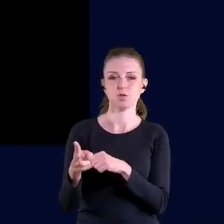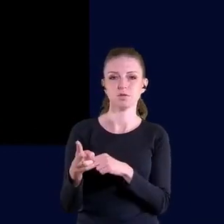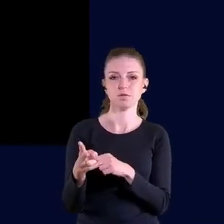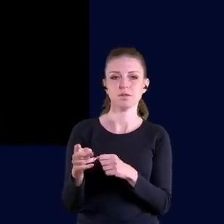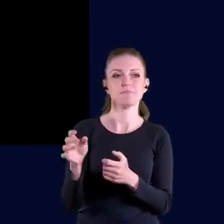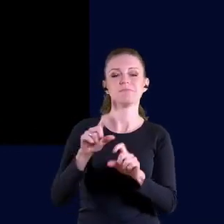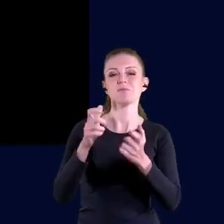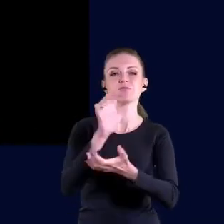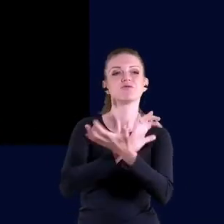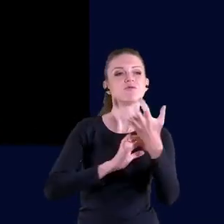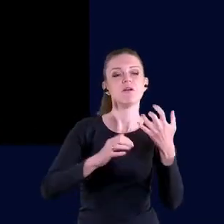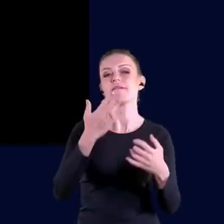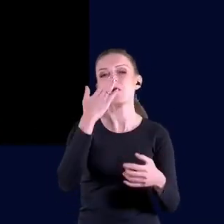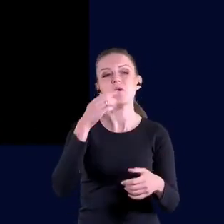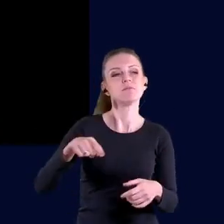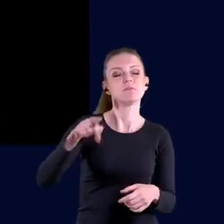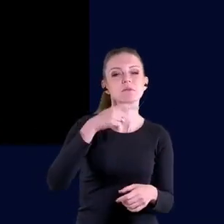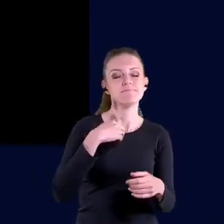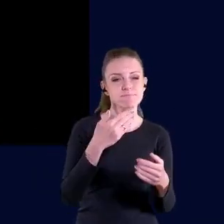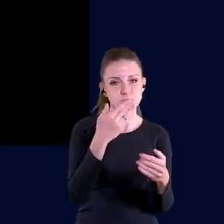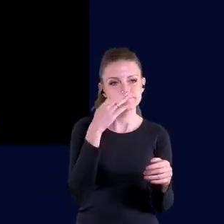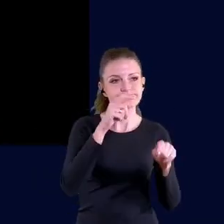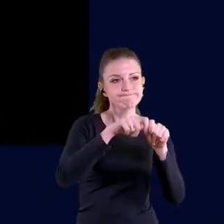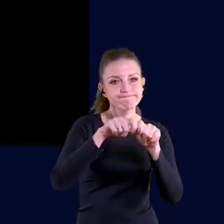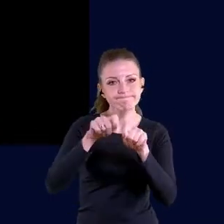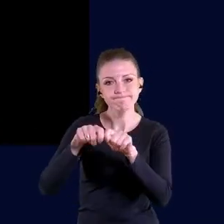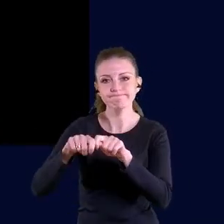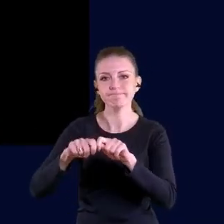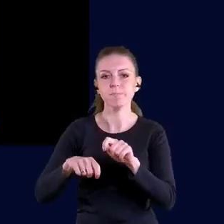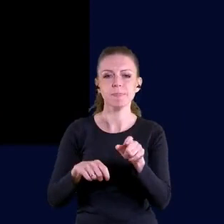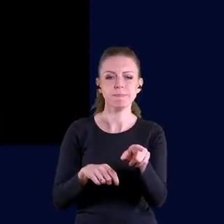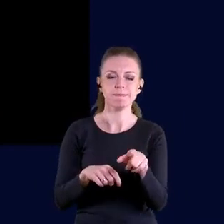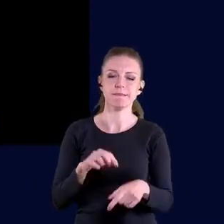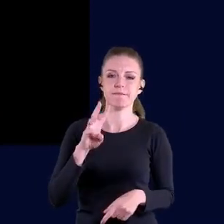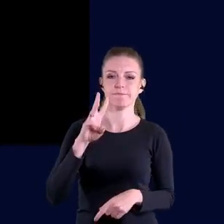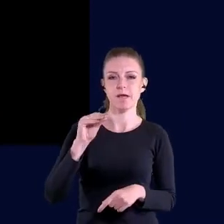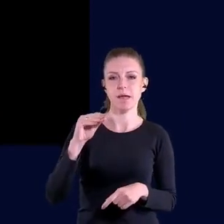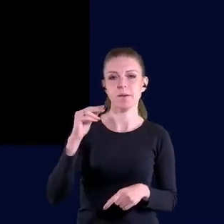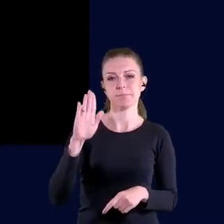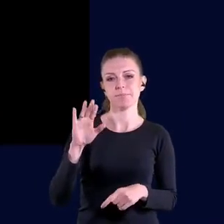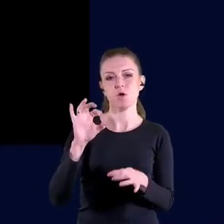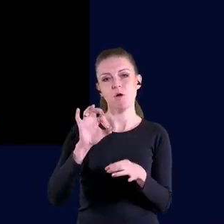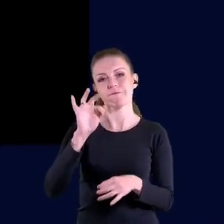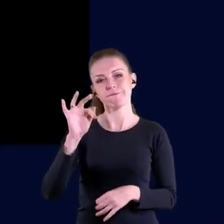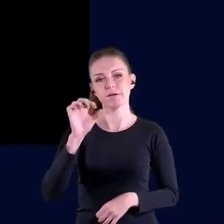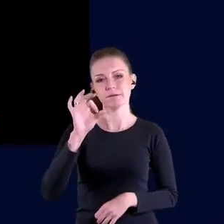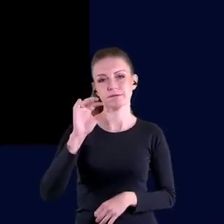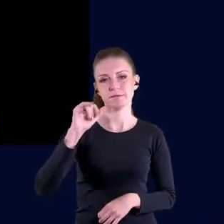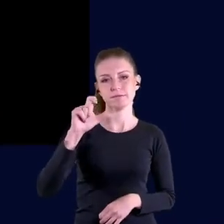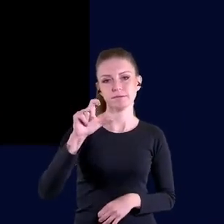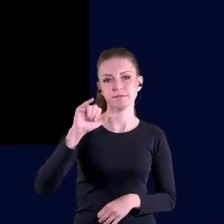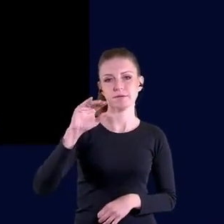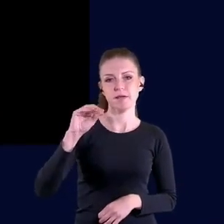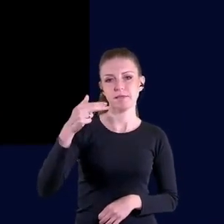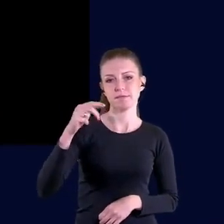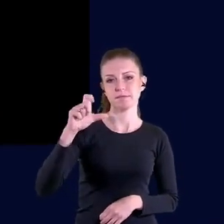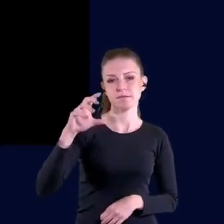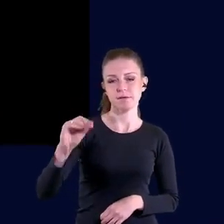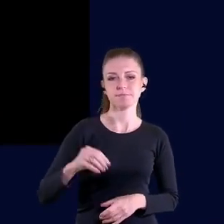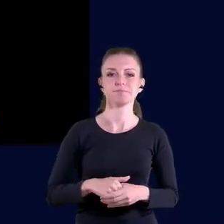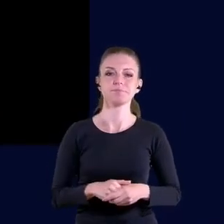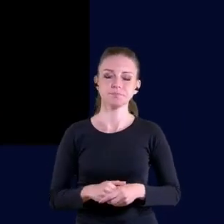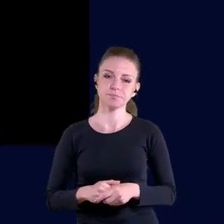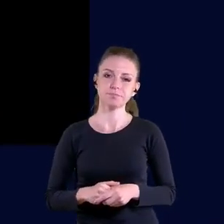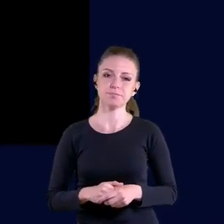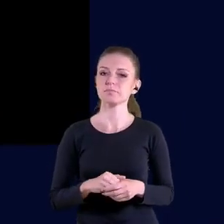na świecie takie badanie robione na na dużej próbie z oposa jest właśnie zastosowaniem narzędzia amper i